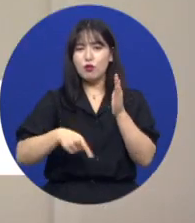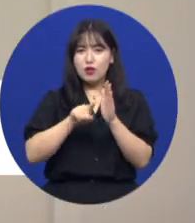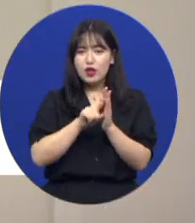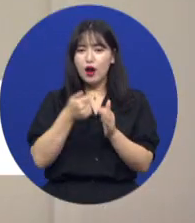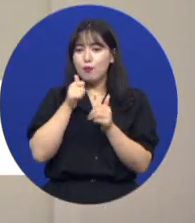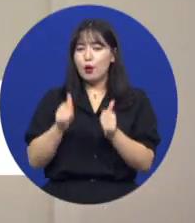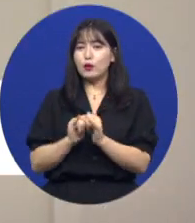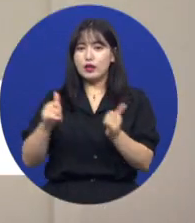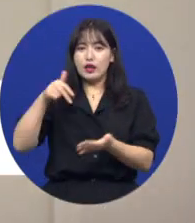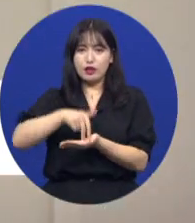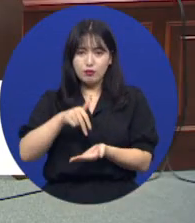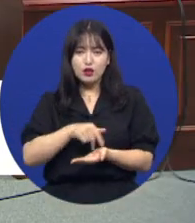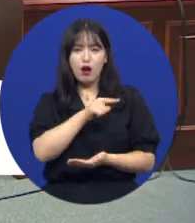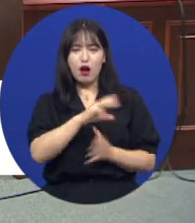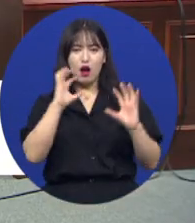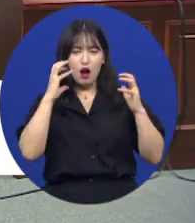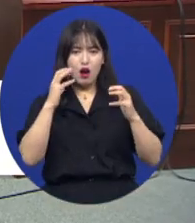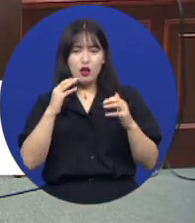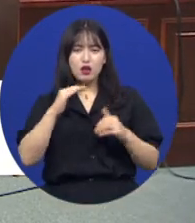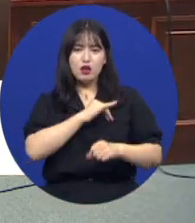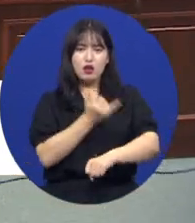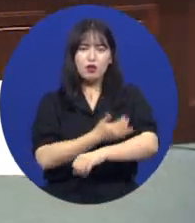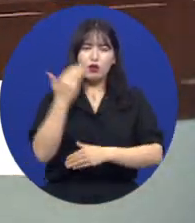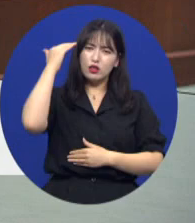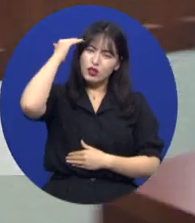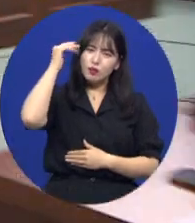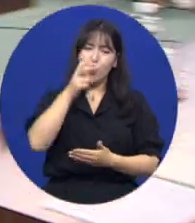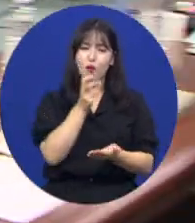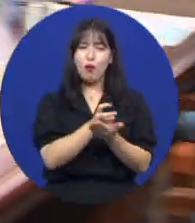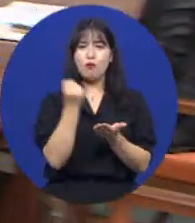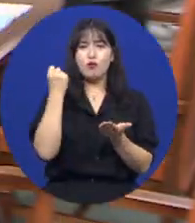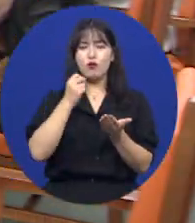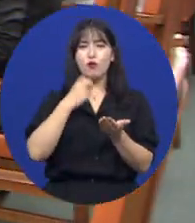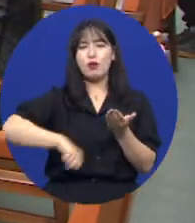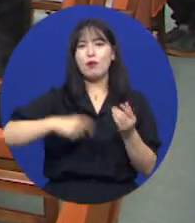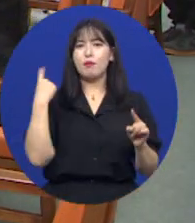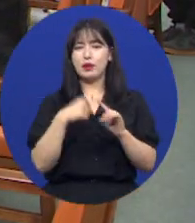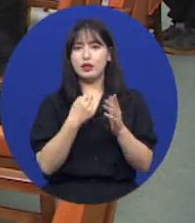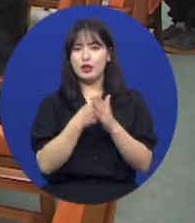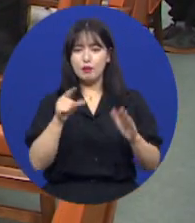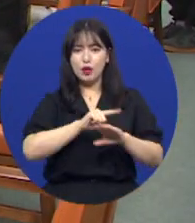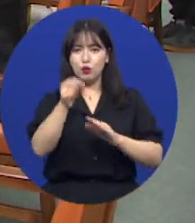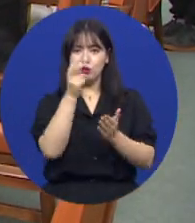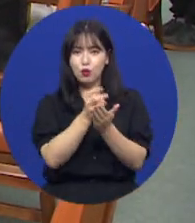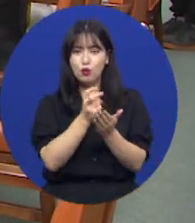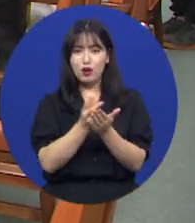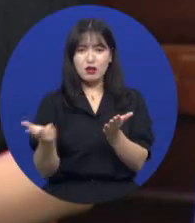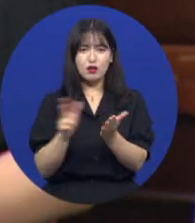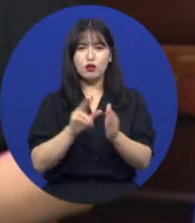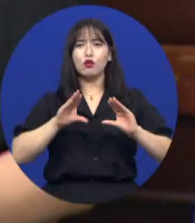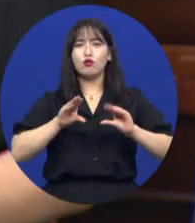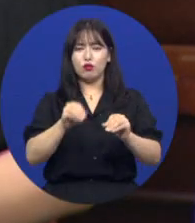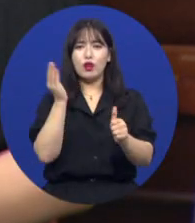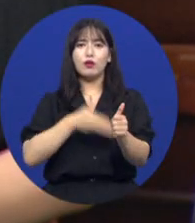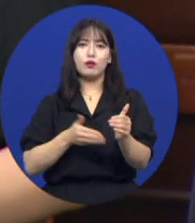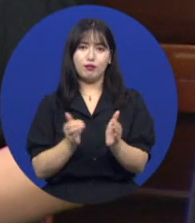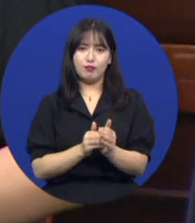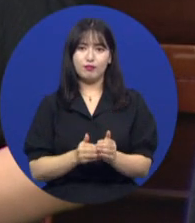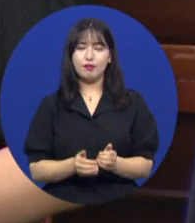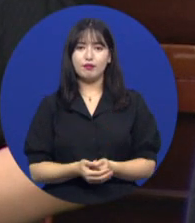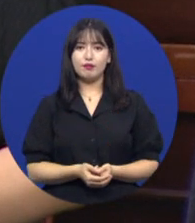아동 인권을 침해하고 법률 해도 어긋난다 며 제주도의회 는 조례 재정을 중단하라고 요구했습니다